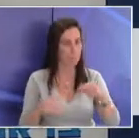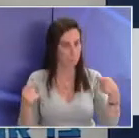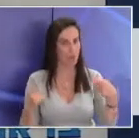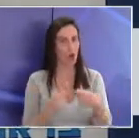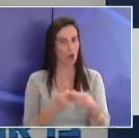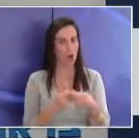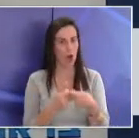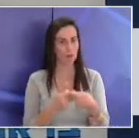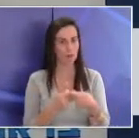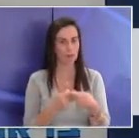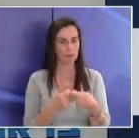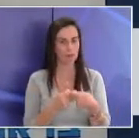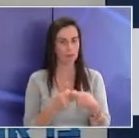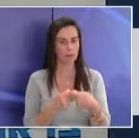של